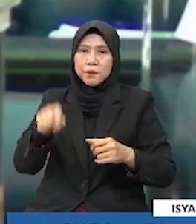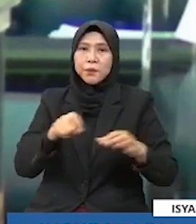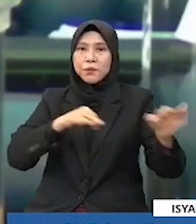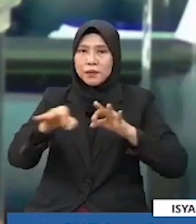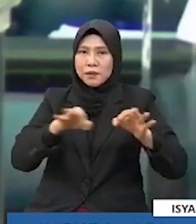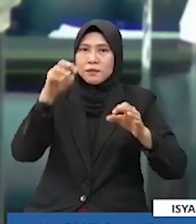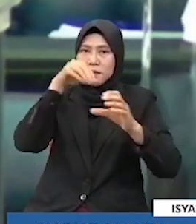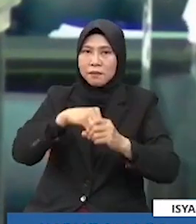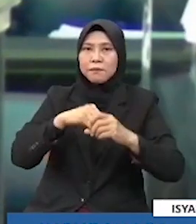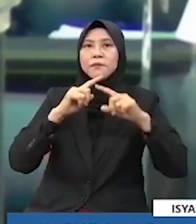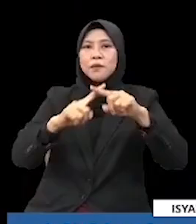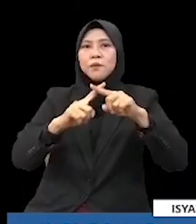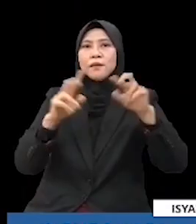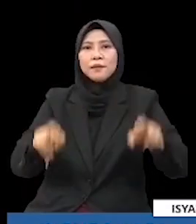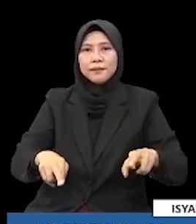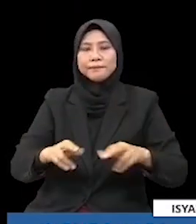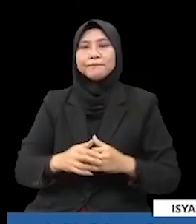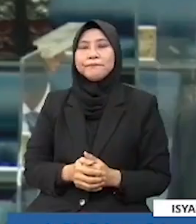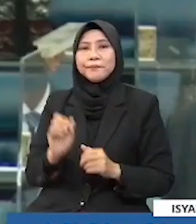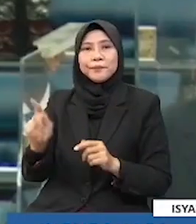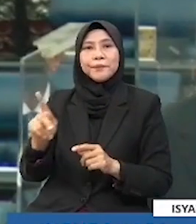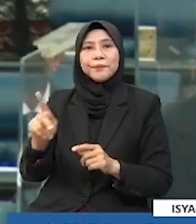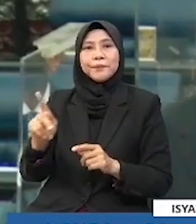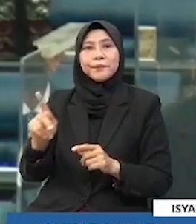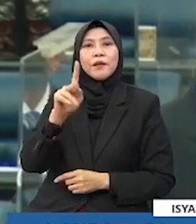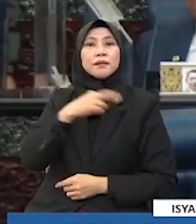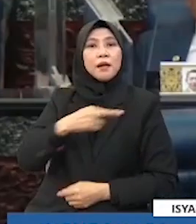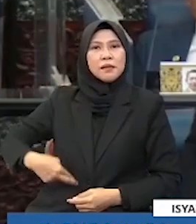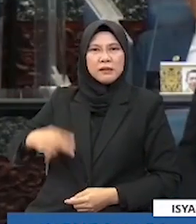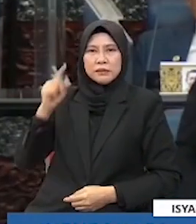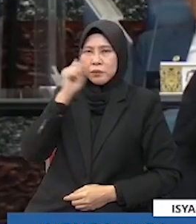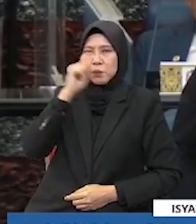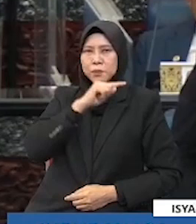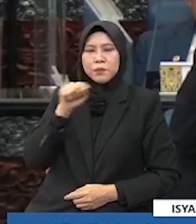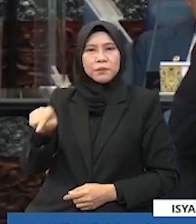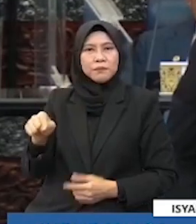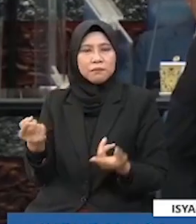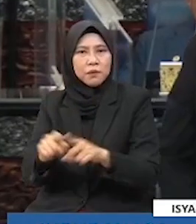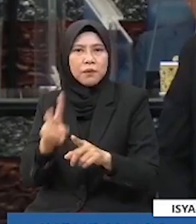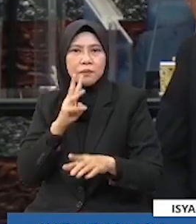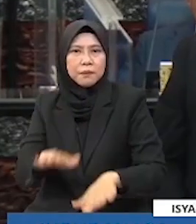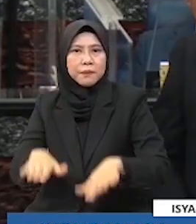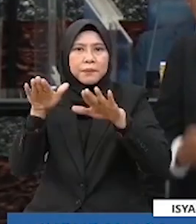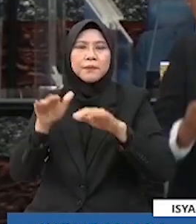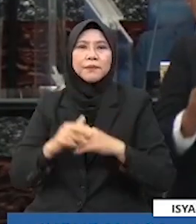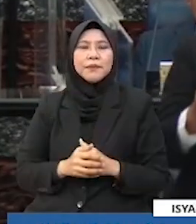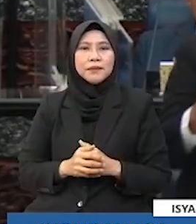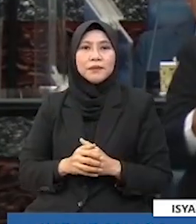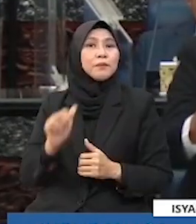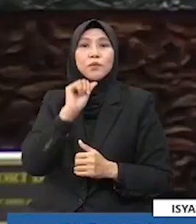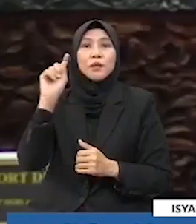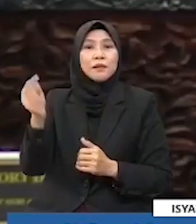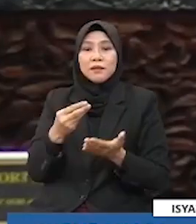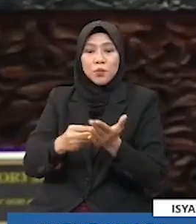ini dijelaskan dalam demo rakyat Mesir foto raja yang paling termurah Soalnya bukan